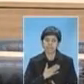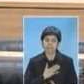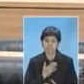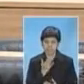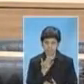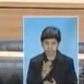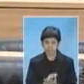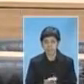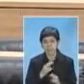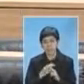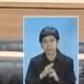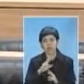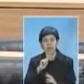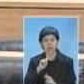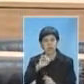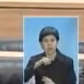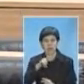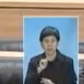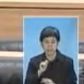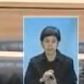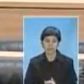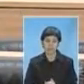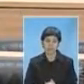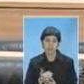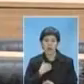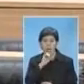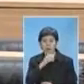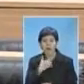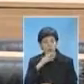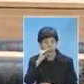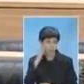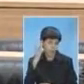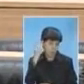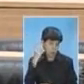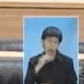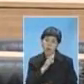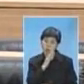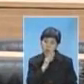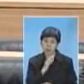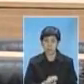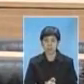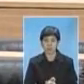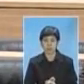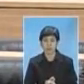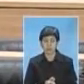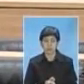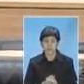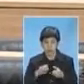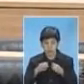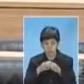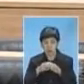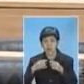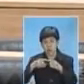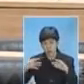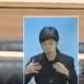านขจิตชัยนิคมนะคะที่บอกว่าเมื่อคืนนี้ถ้าซีกฝ่ายค้